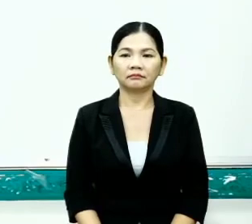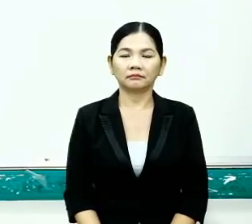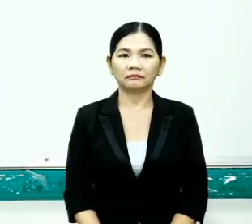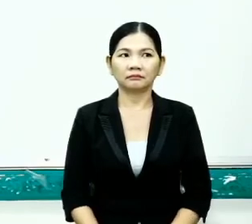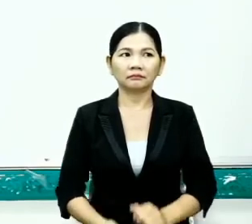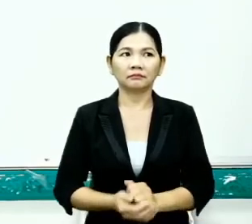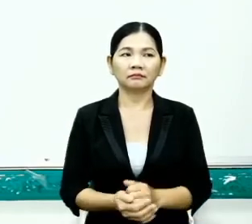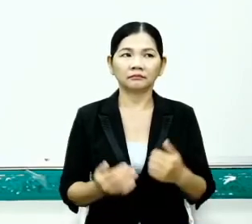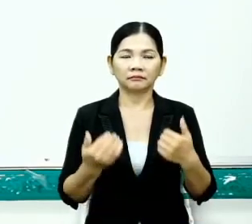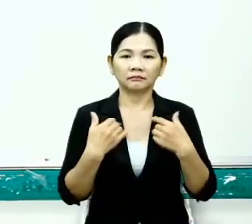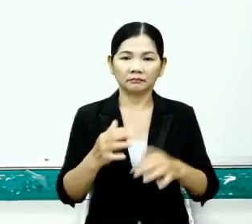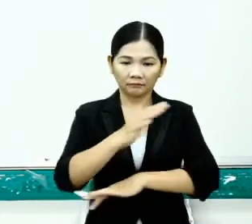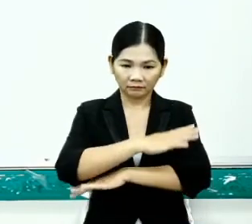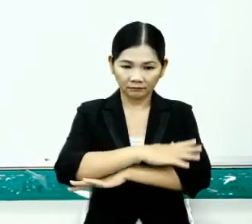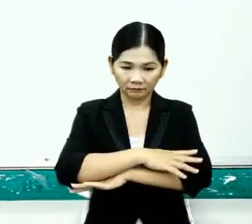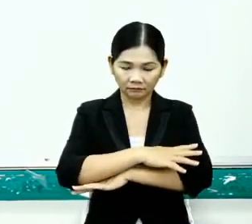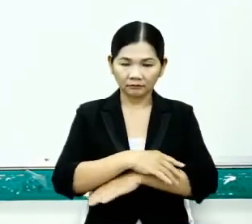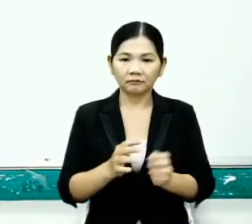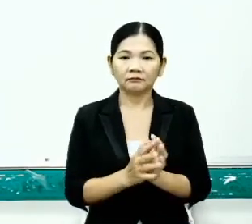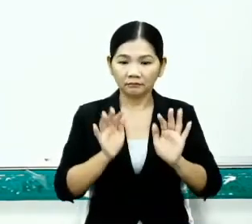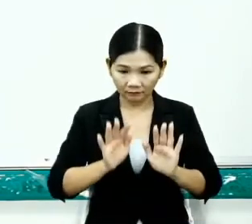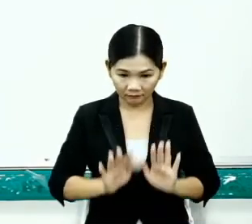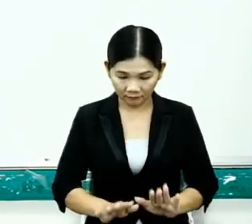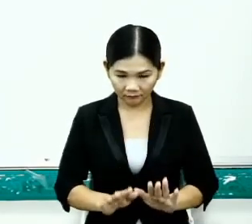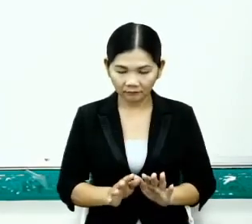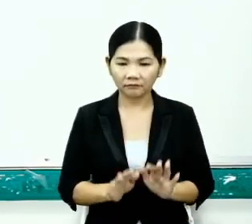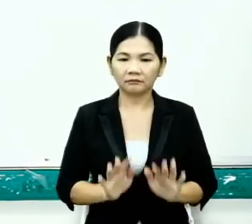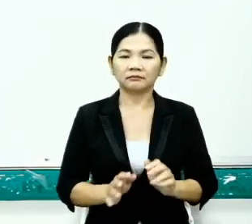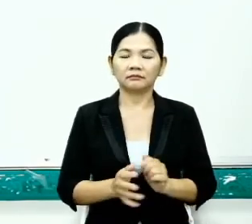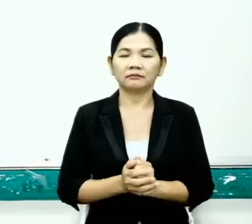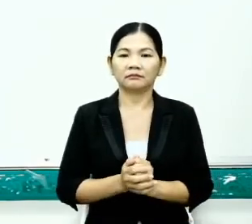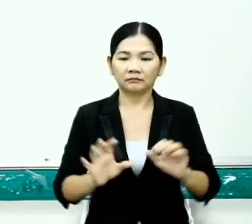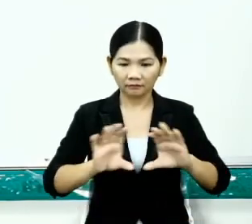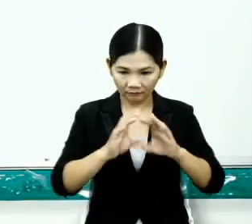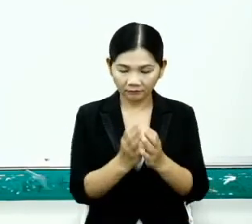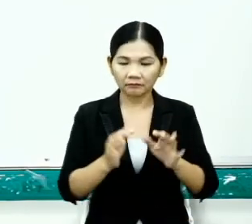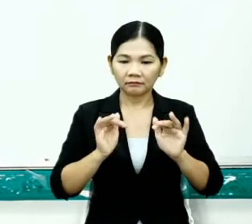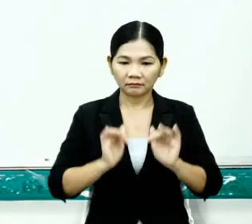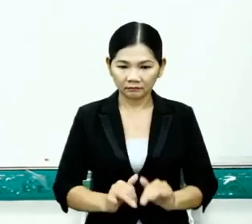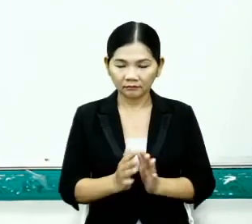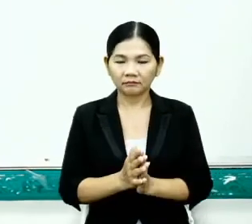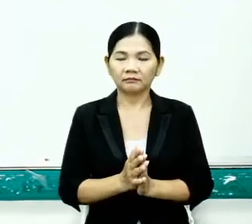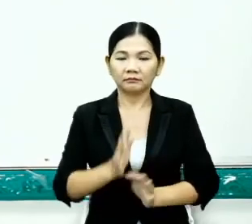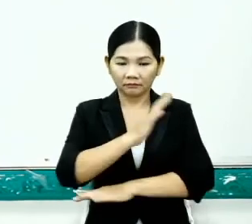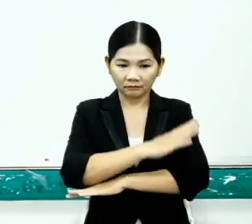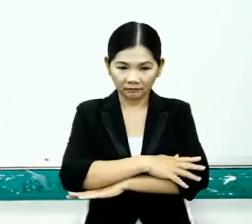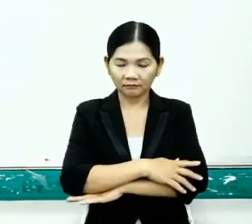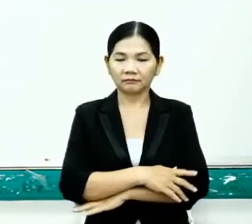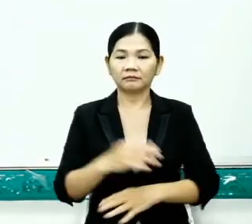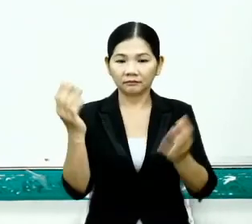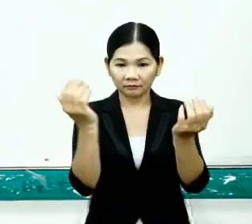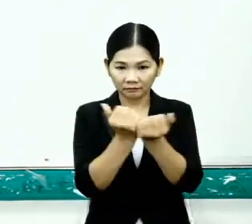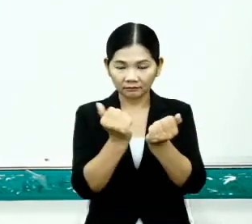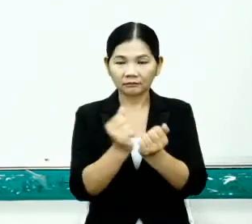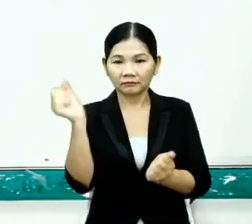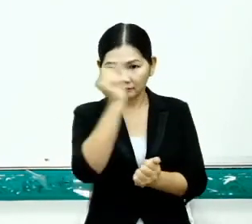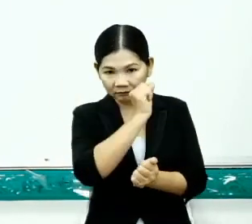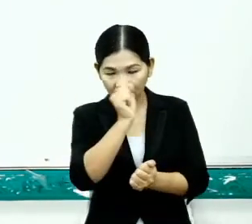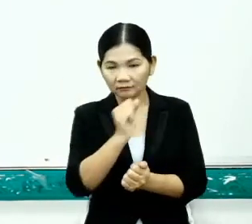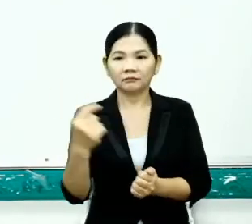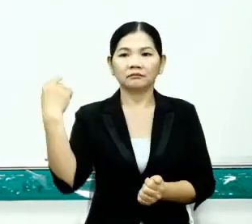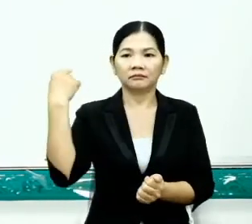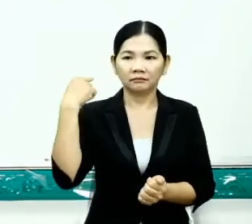ចាអញ្ចឹងសម្រាប់ហ្នឹងមិនមែនសម្រាប់ទៅណាឆ្ងាយទេគឺយើងនៅក្នុងថ្នាក់ដដែលតែយើងសម្រាប់ដូចជាលេងល្បែងឬក៏ច្រៀងដូចរ